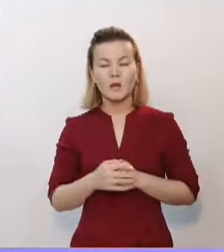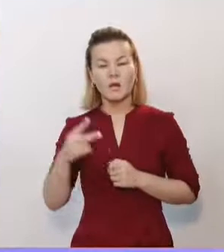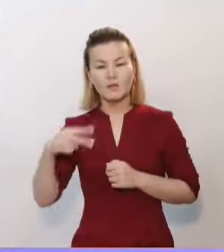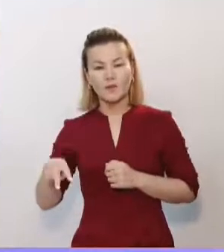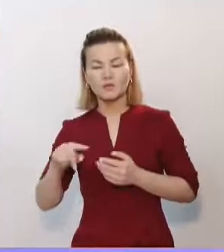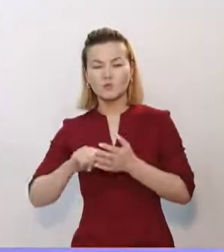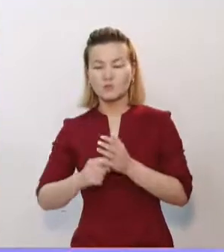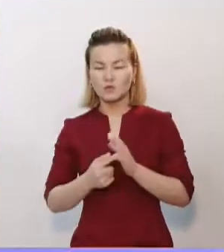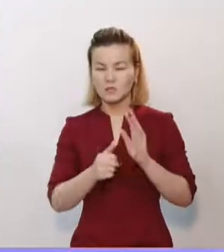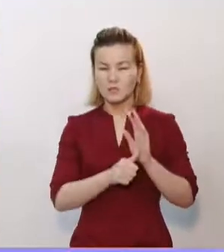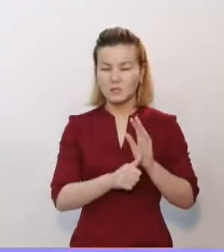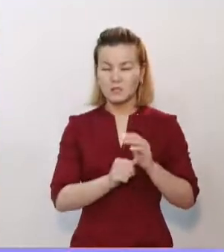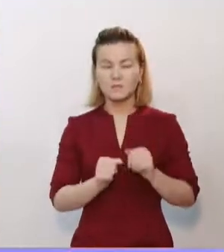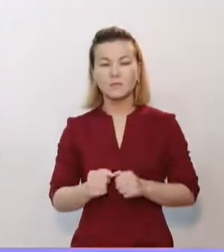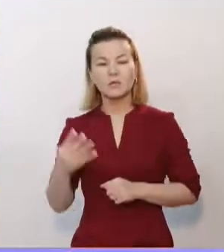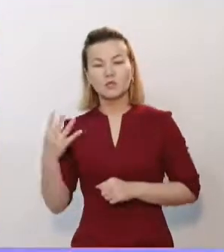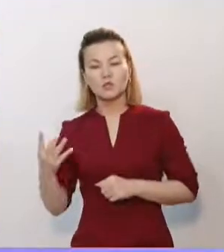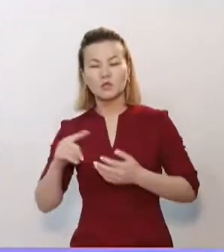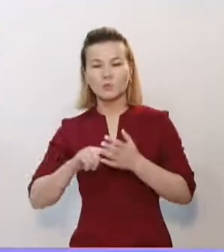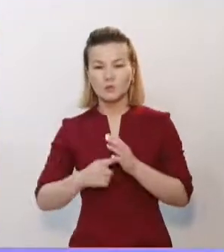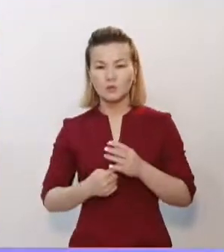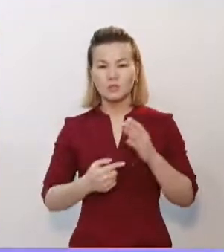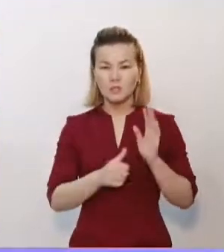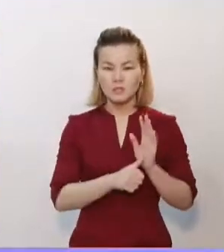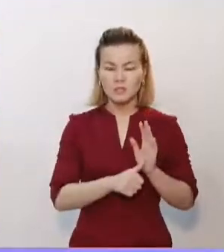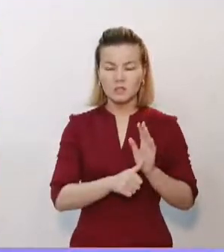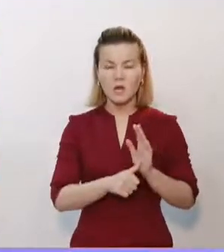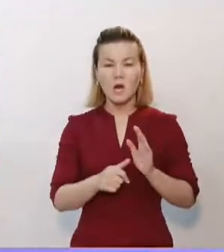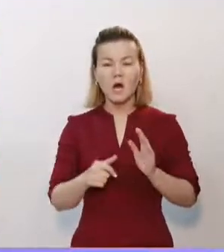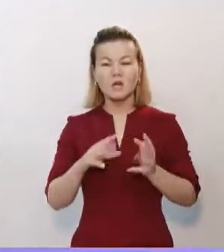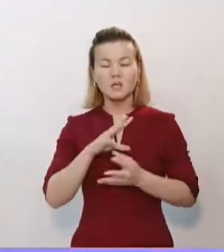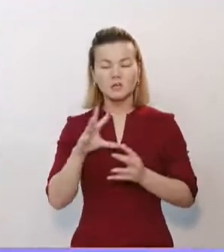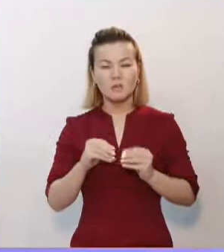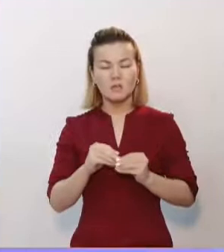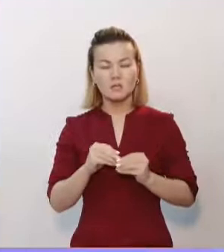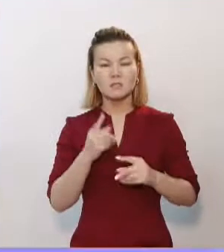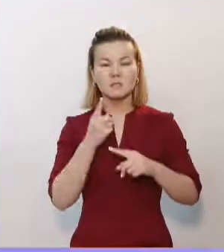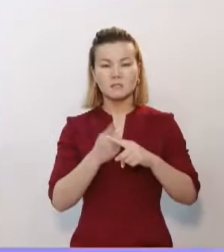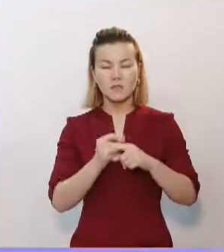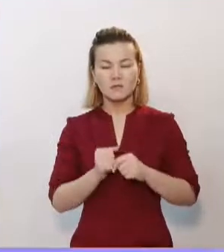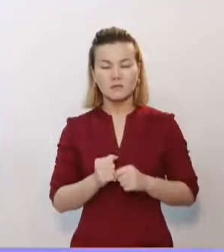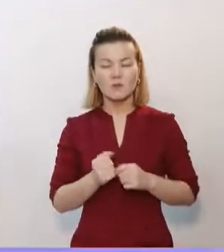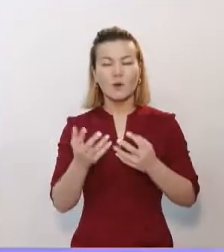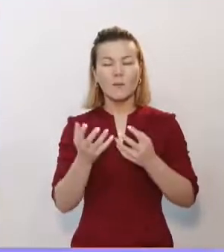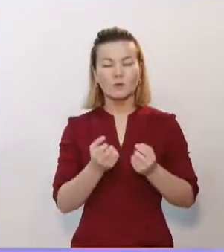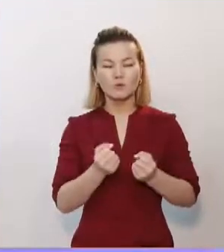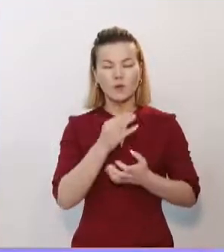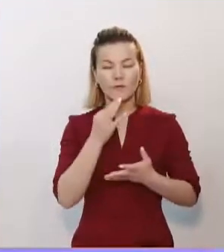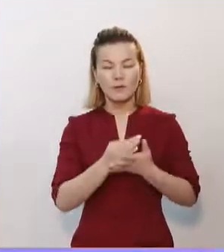20 умножить на 6 и 4 умножить на 6. Результаты умножений складываем. Получаем